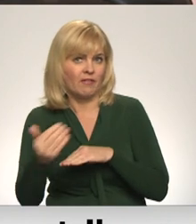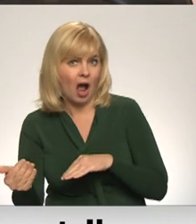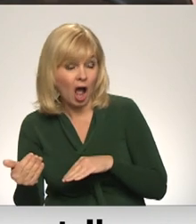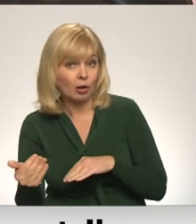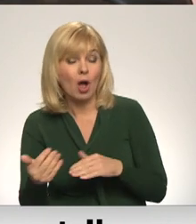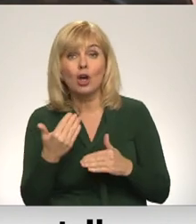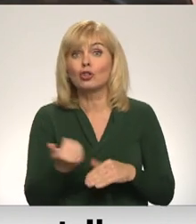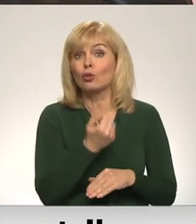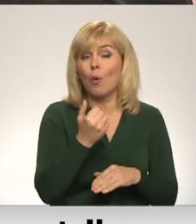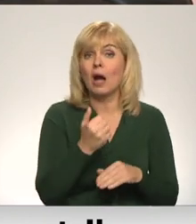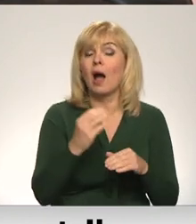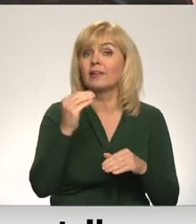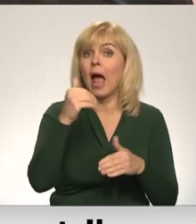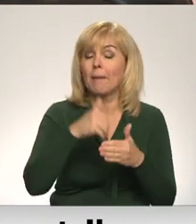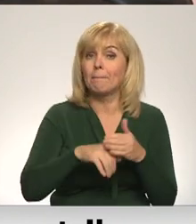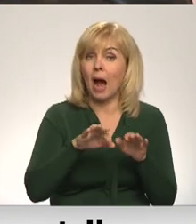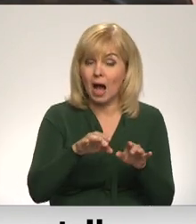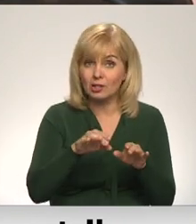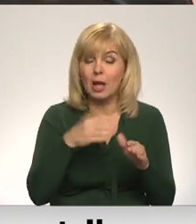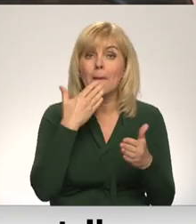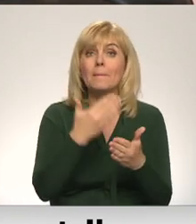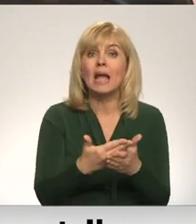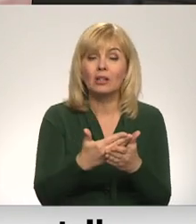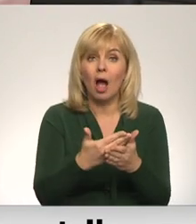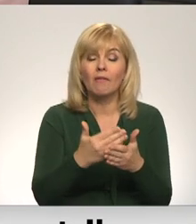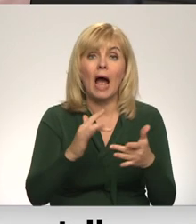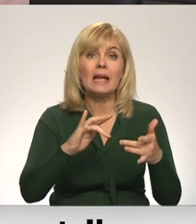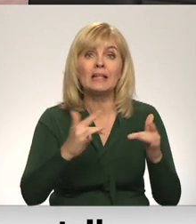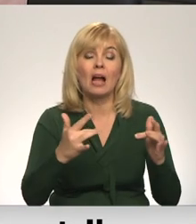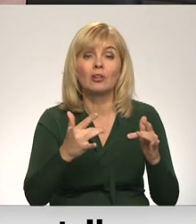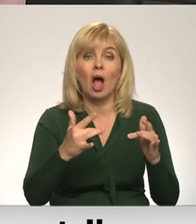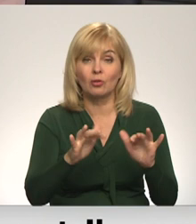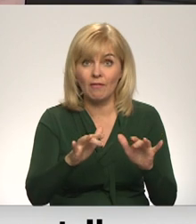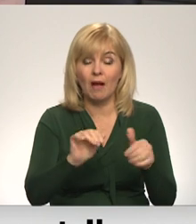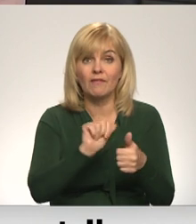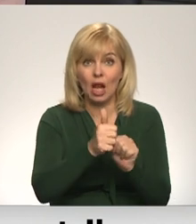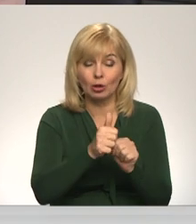Bet šogad e-pastā viņai piedāvāja virtuālo valūtu. Jums uz kontu